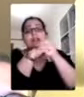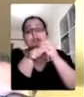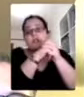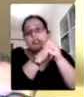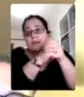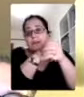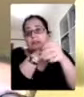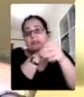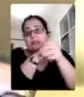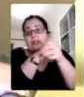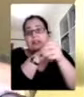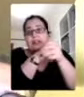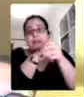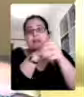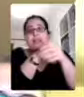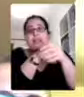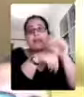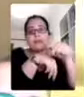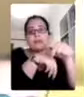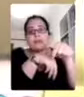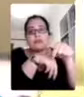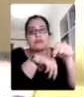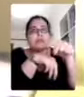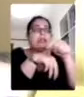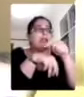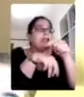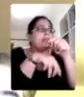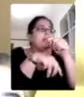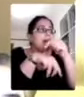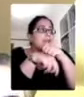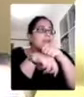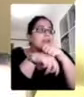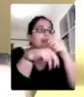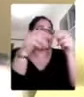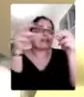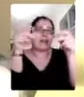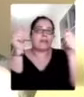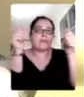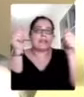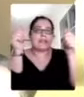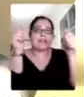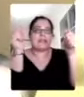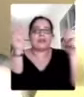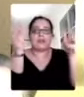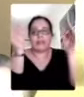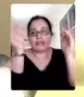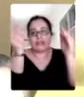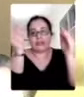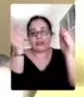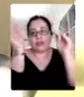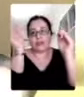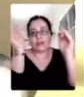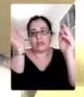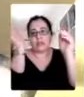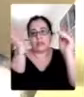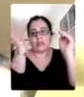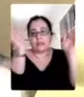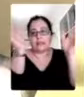tüketiyorsa sorun yaşamamış olabilirler. Ama bu elma mevzusu daha ziyade sarma sigara tütünlerinden